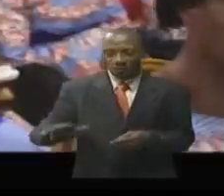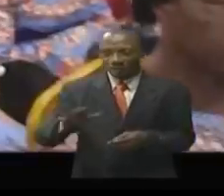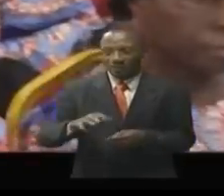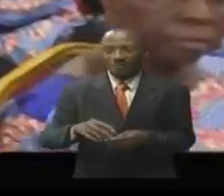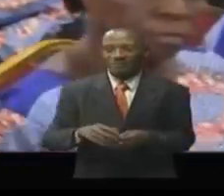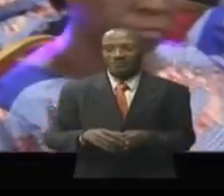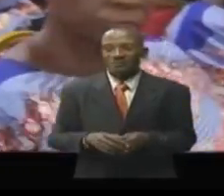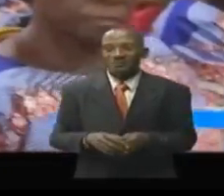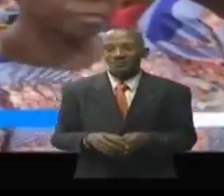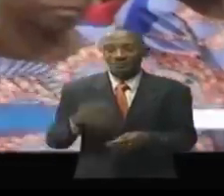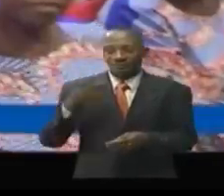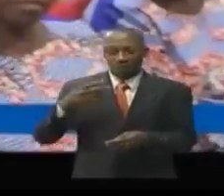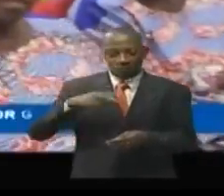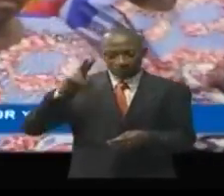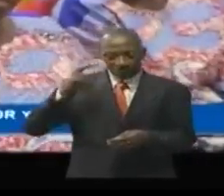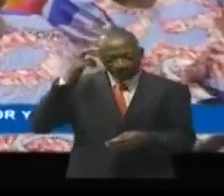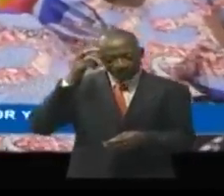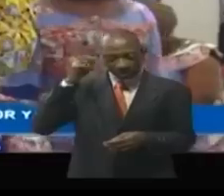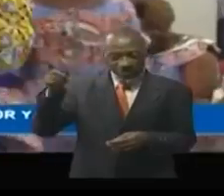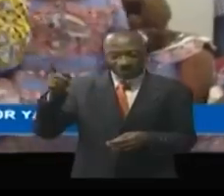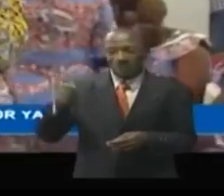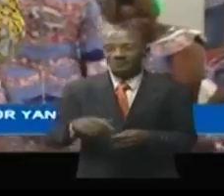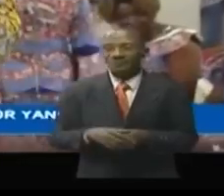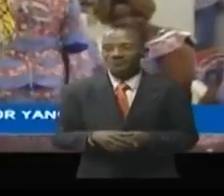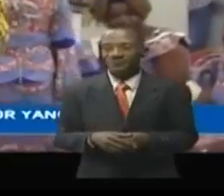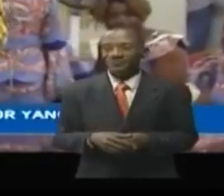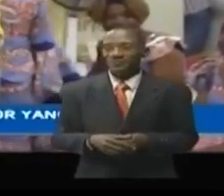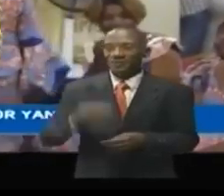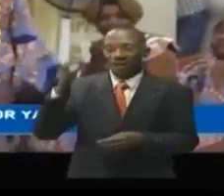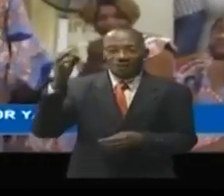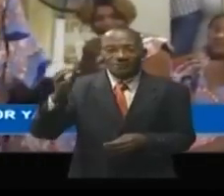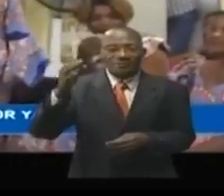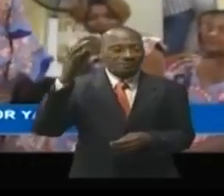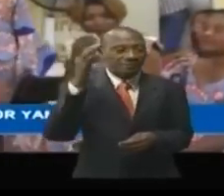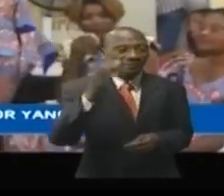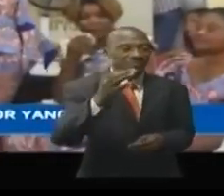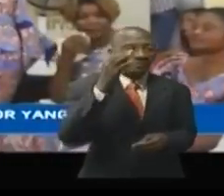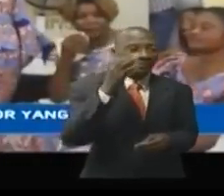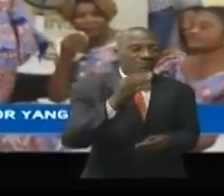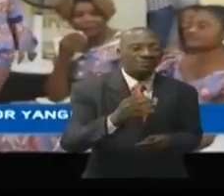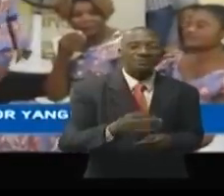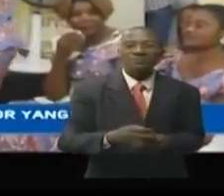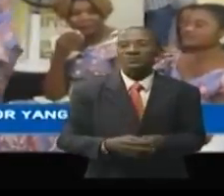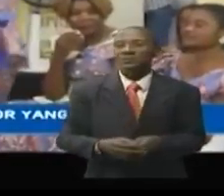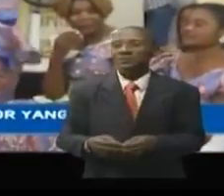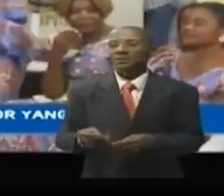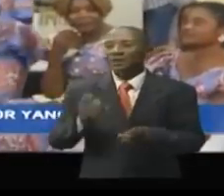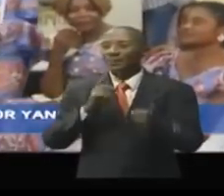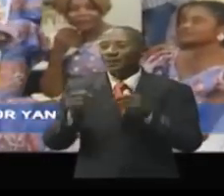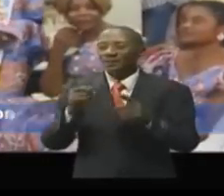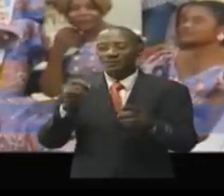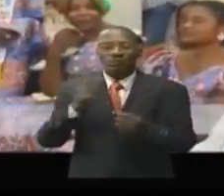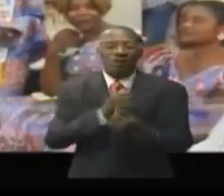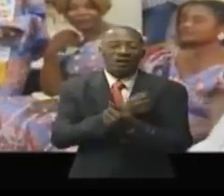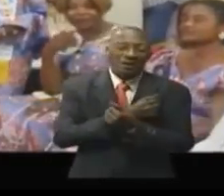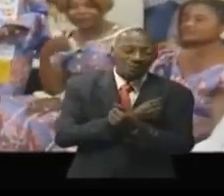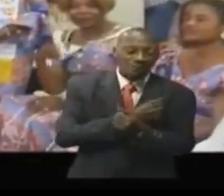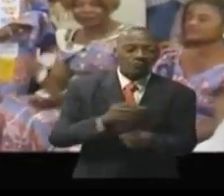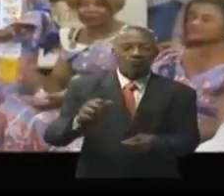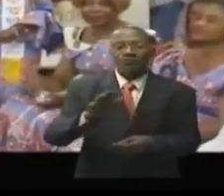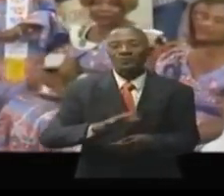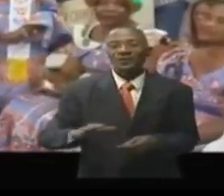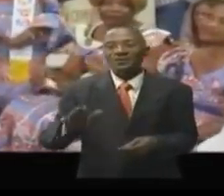d'un leadership féminin. Pour le numéro 1 de l'UDPS Ngiringiri, son parti est plus que jamais déterminé à promouvoir la